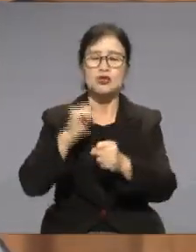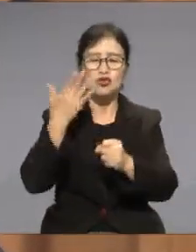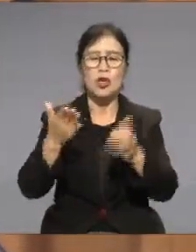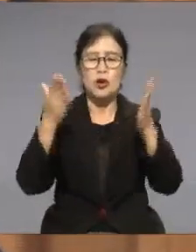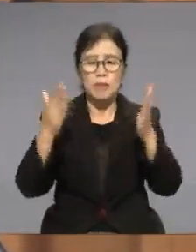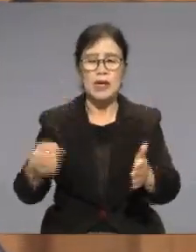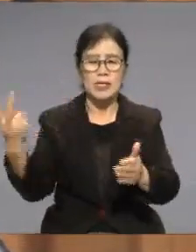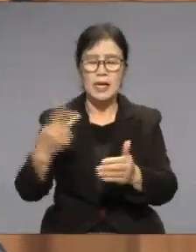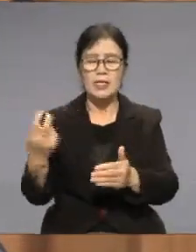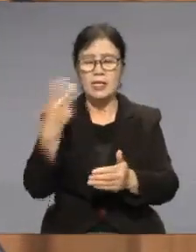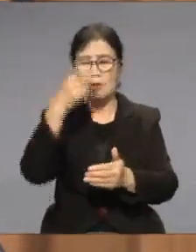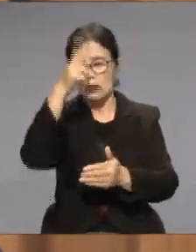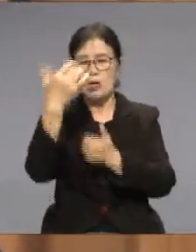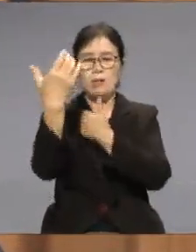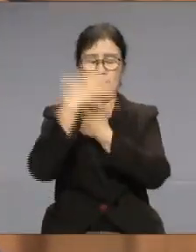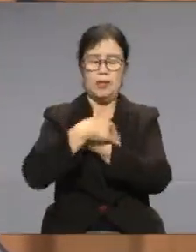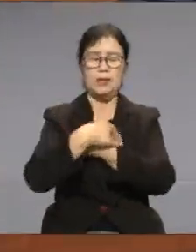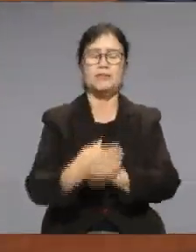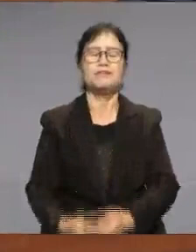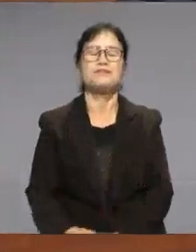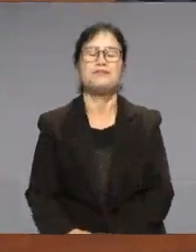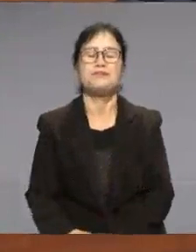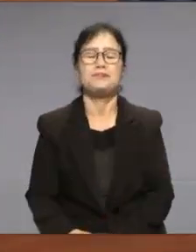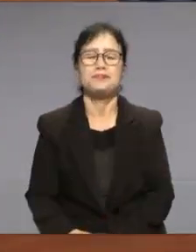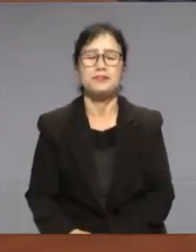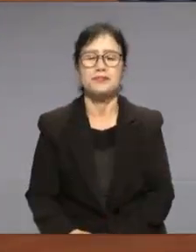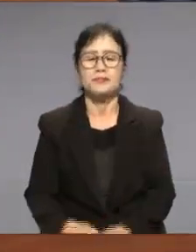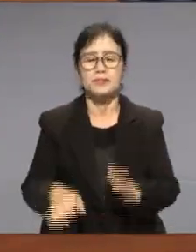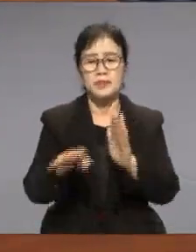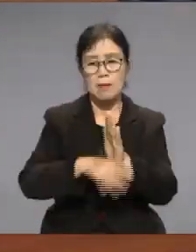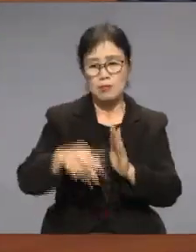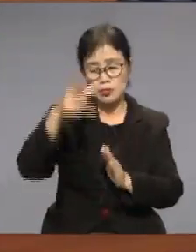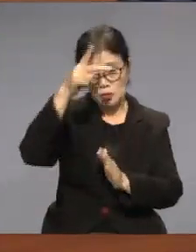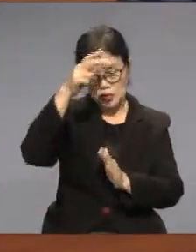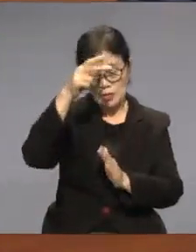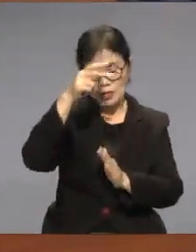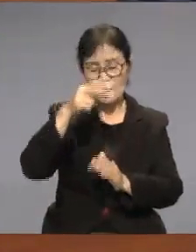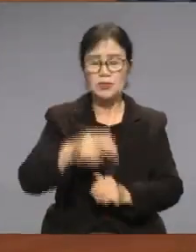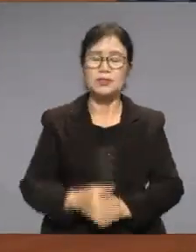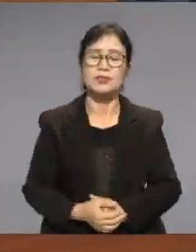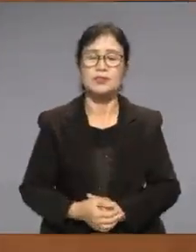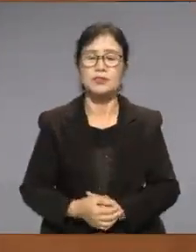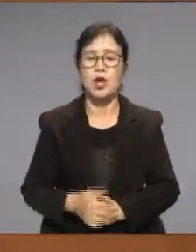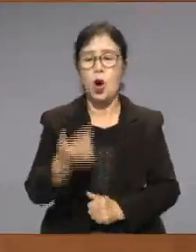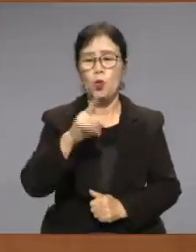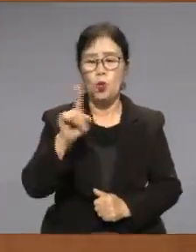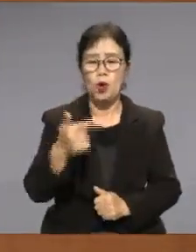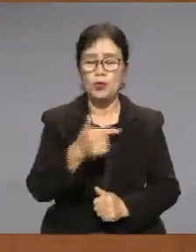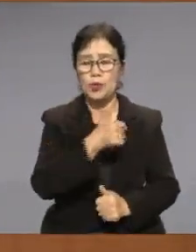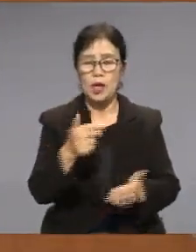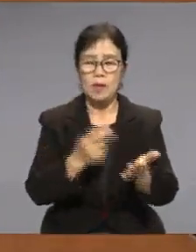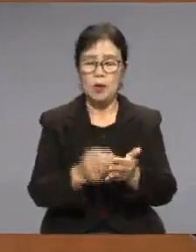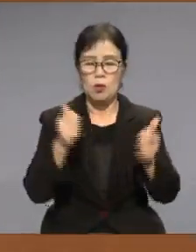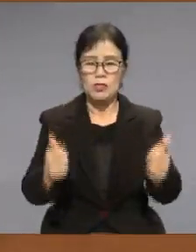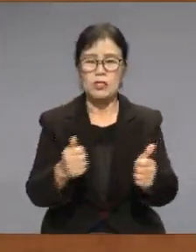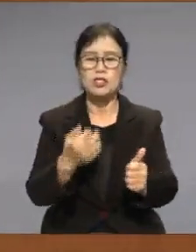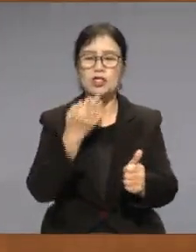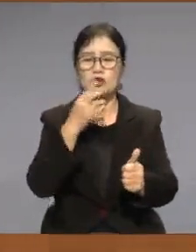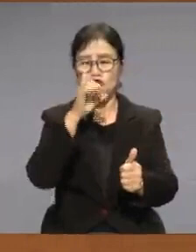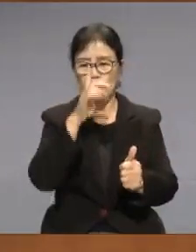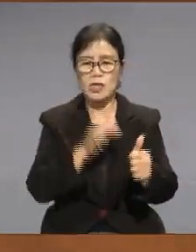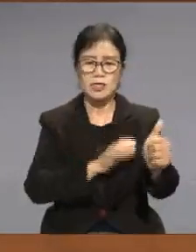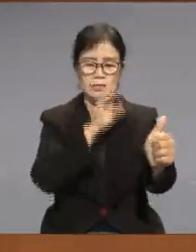다시 넘겨받았습니다 경기남부 경찰청 반부패 경제범죄 수사대는 권전 대복관 사건을 서울 중앙지검에